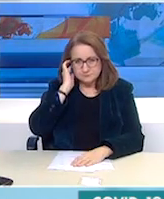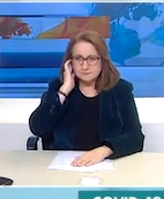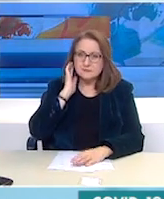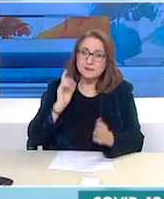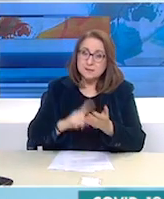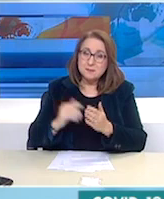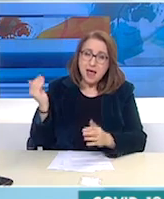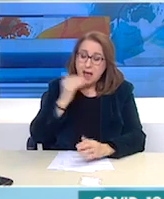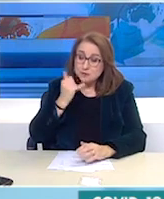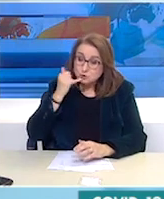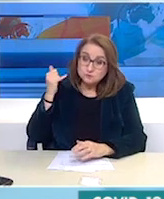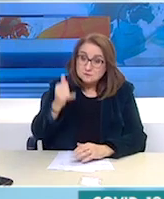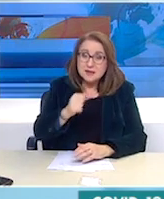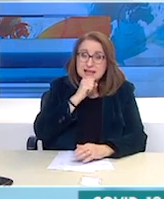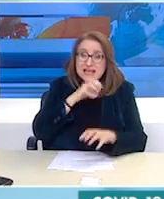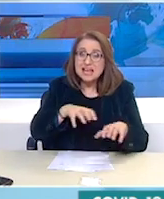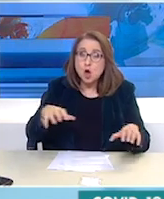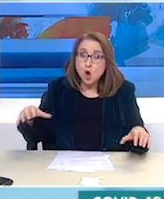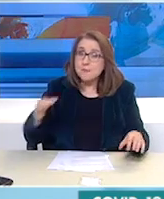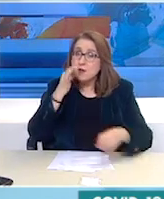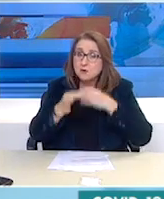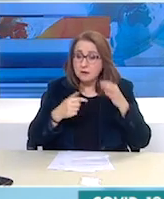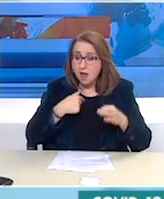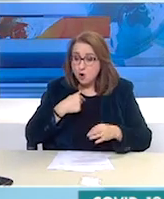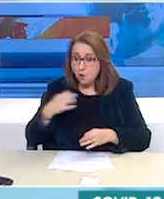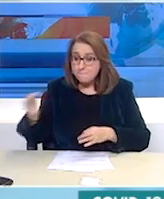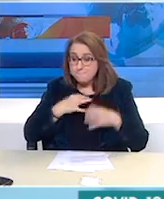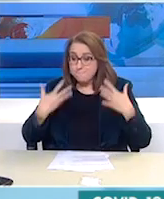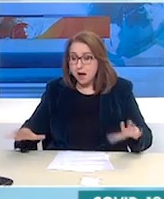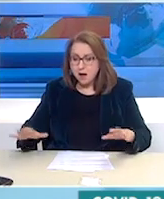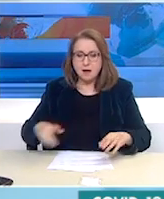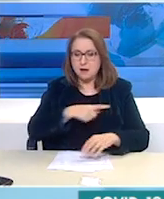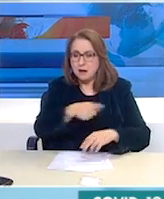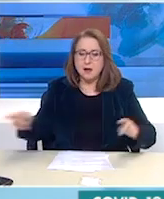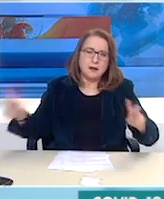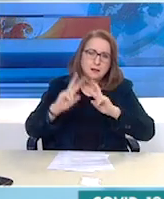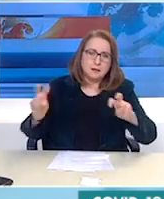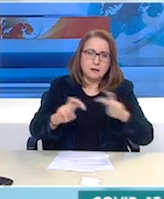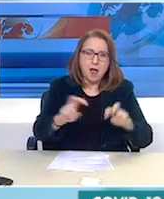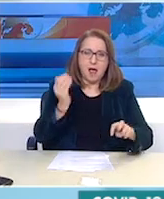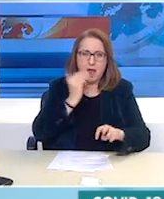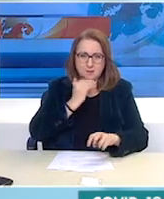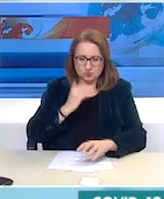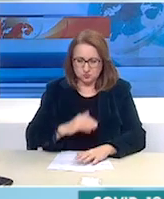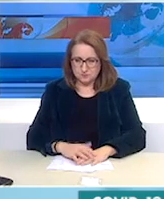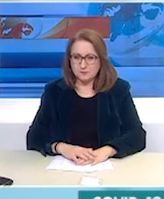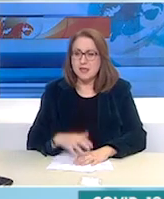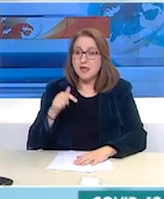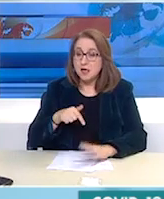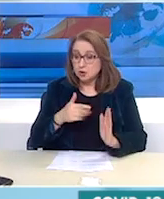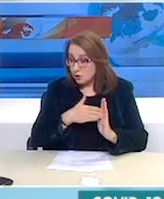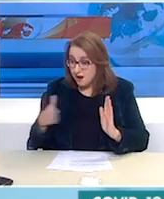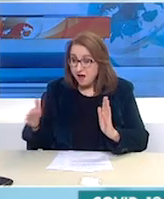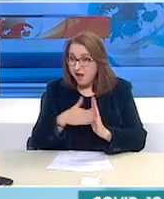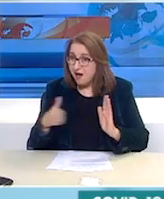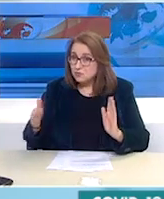τον υπεύθυνο γιατρό της δομής ώστε να γίνεται εργαστηριακός έλεγχος. Την ιδιαίτερα κρίσιμη αυτή περίοδο, οι υπηρεσίες του Υπουργείου Υγείας